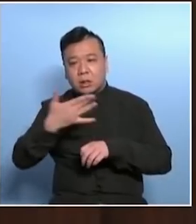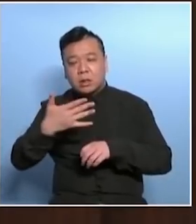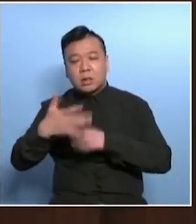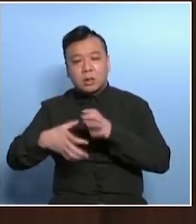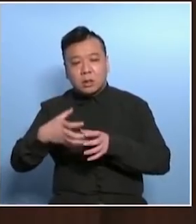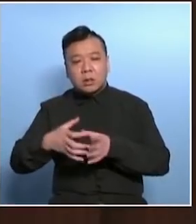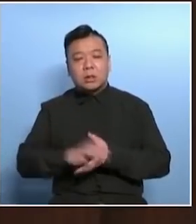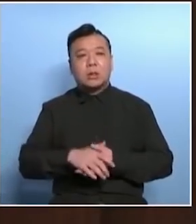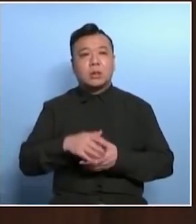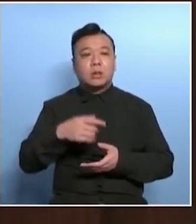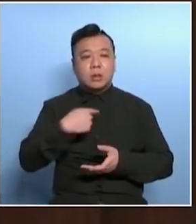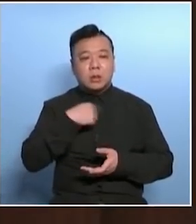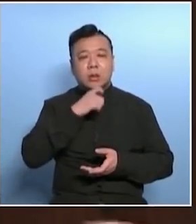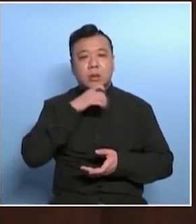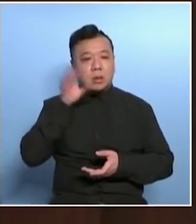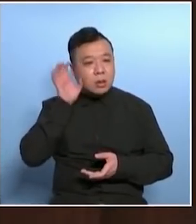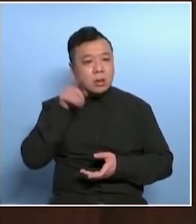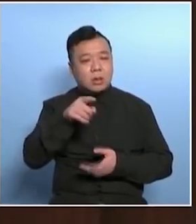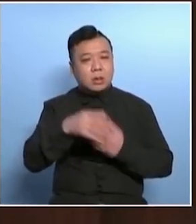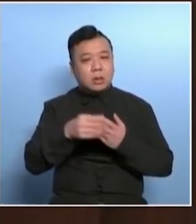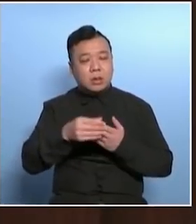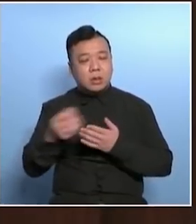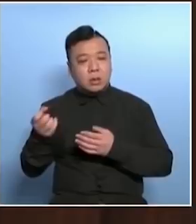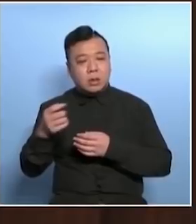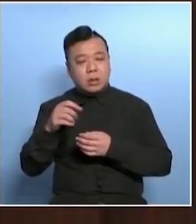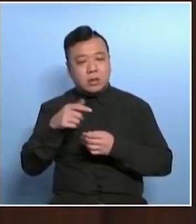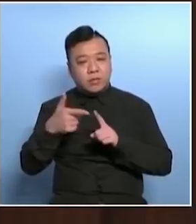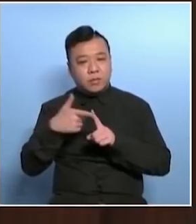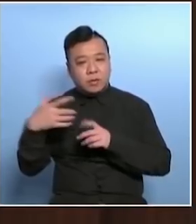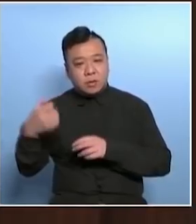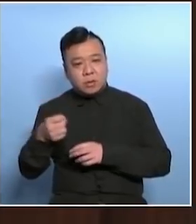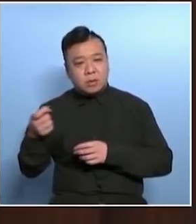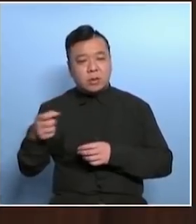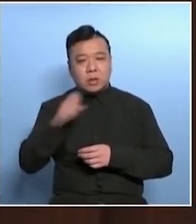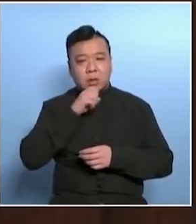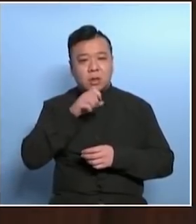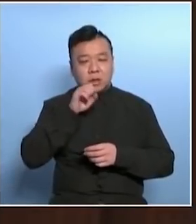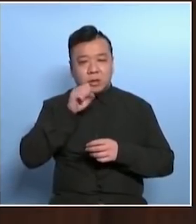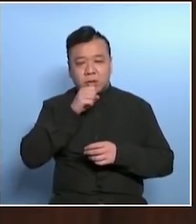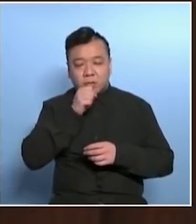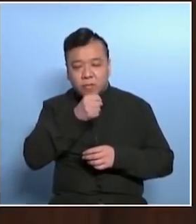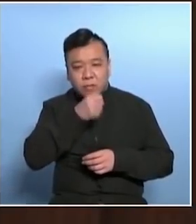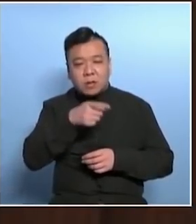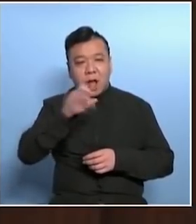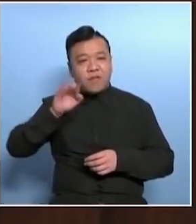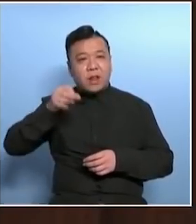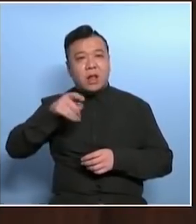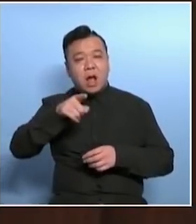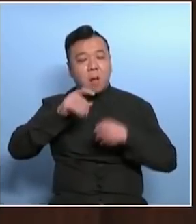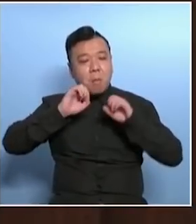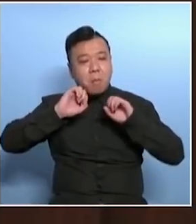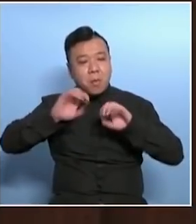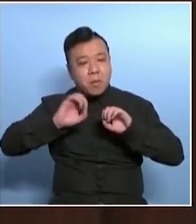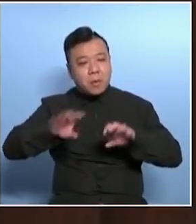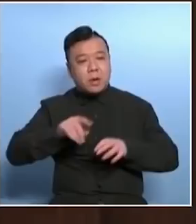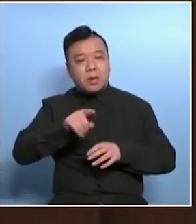啫。咁我亦都有聽葉副主席嘅意見，譬如話佢訪問芬蘭嗰個報告，各位都知啦。通